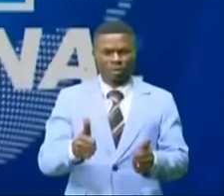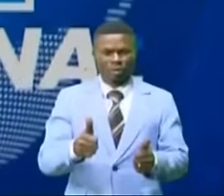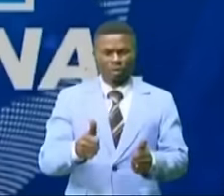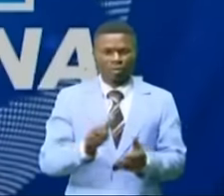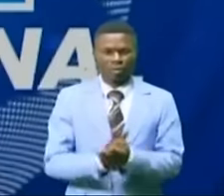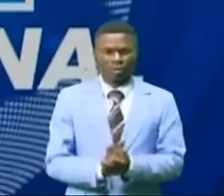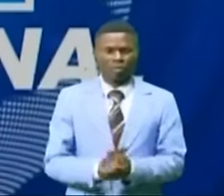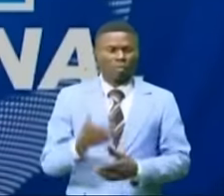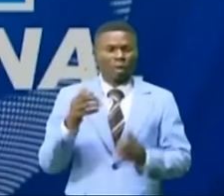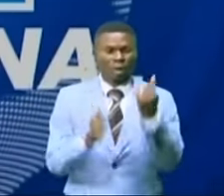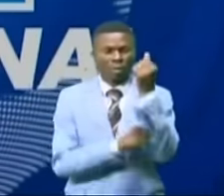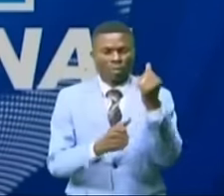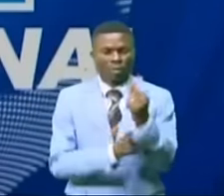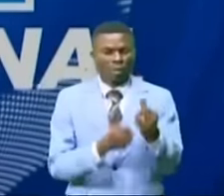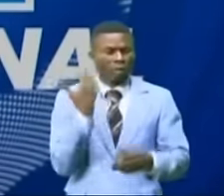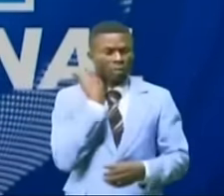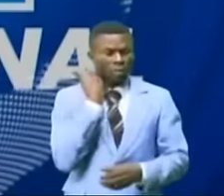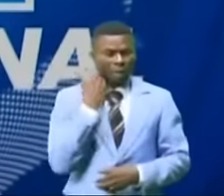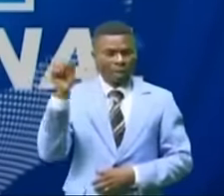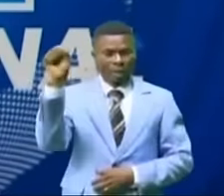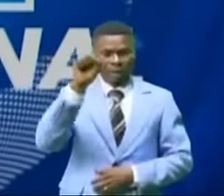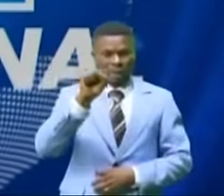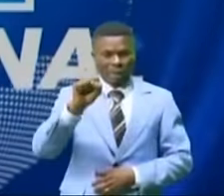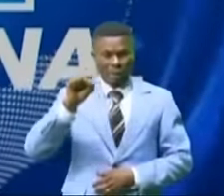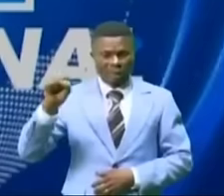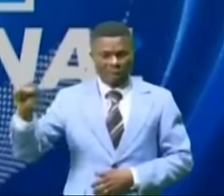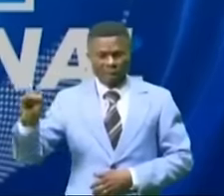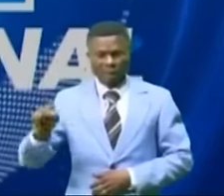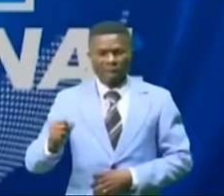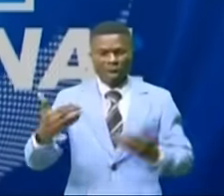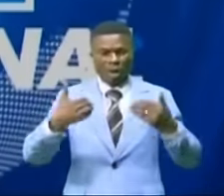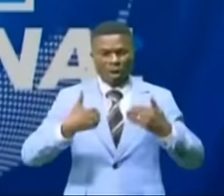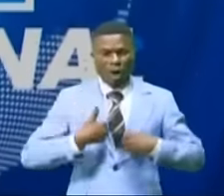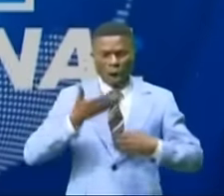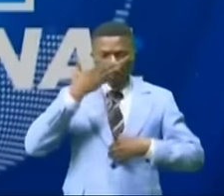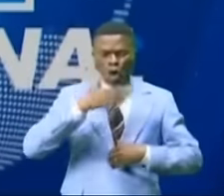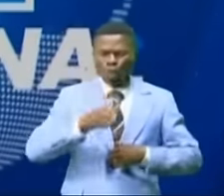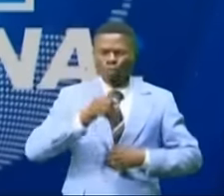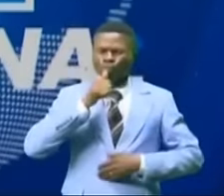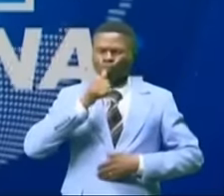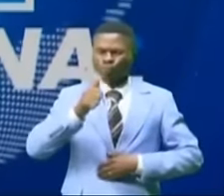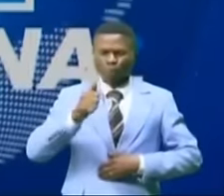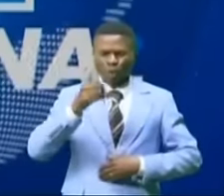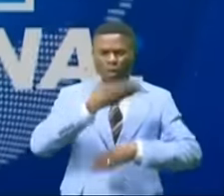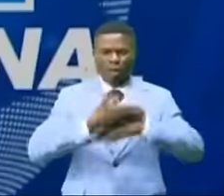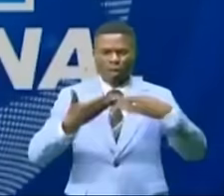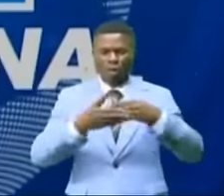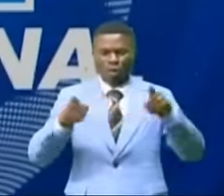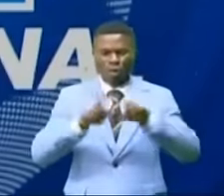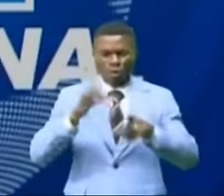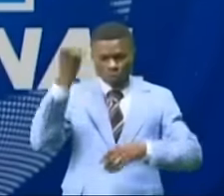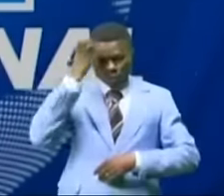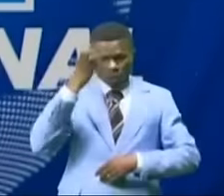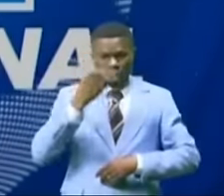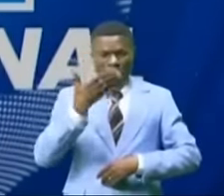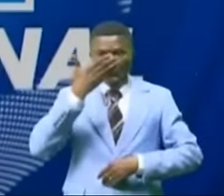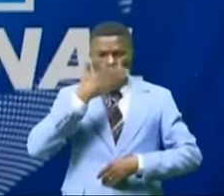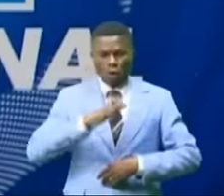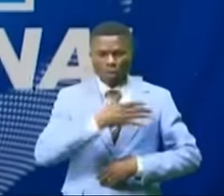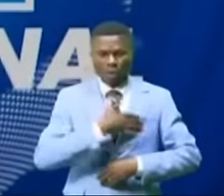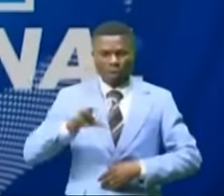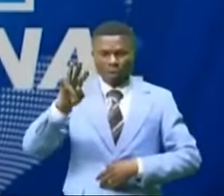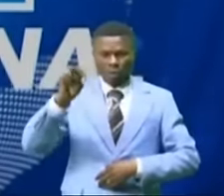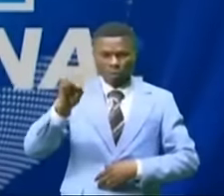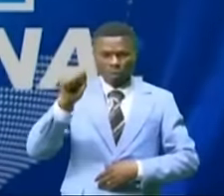Les drépanocytaires dont des salles d'un hôpital plus moderne. L'inauguration de l'hôpital Mabanga est intervenue